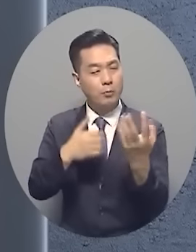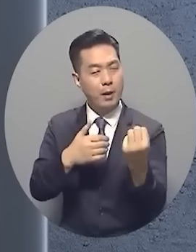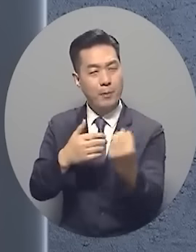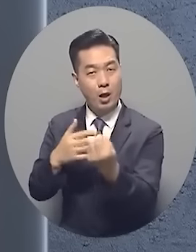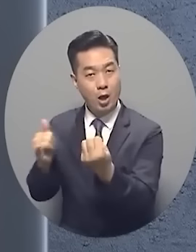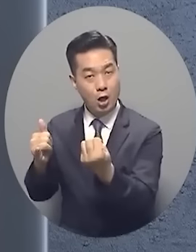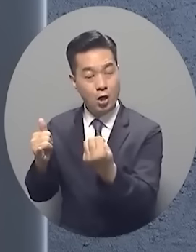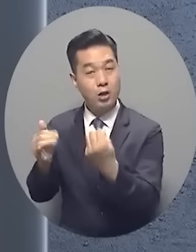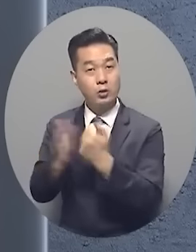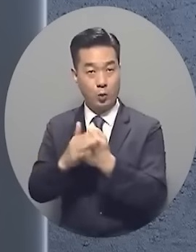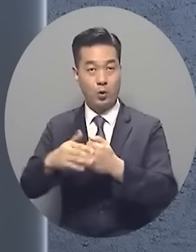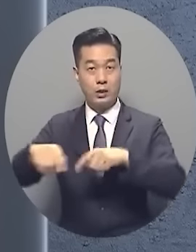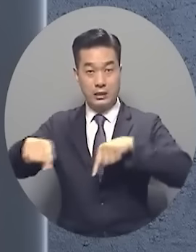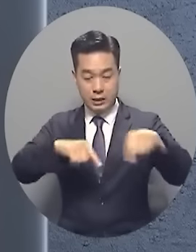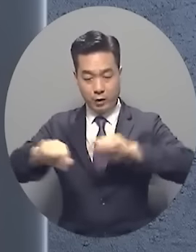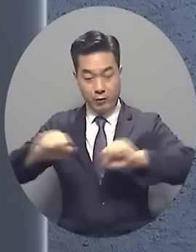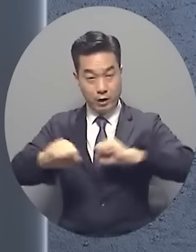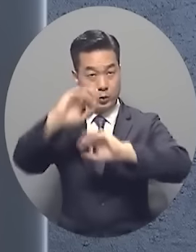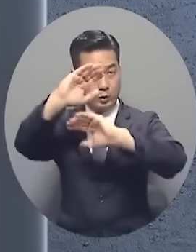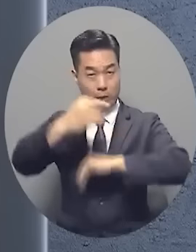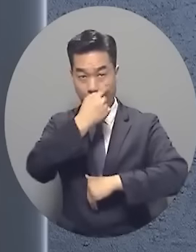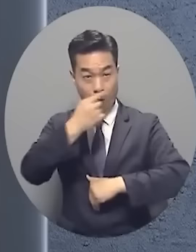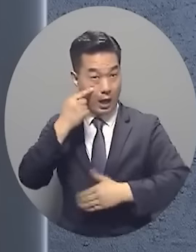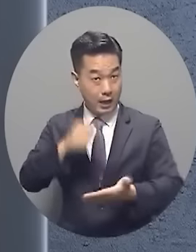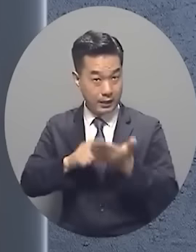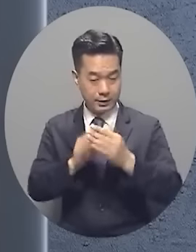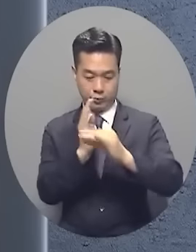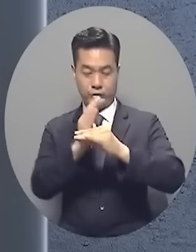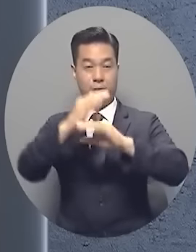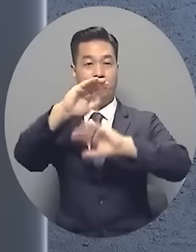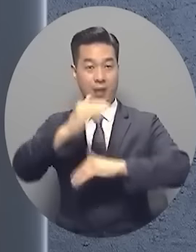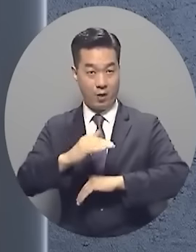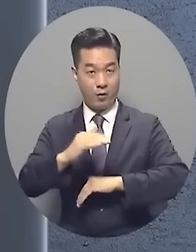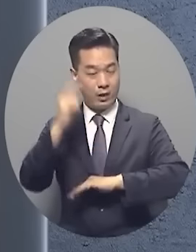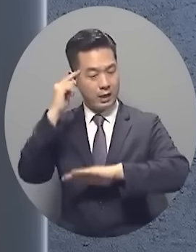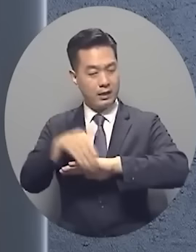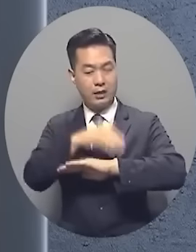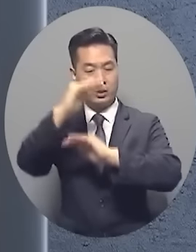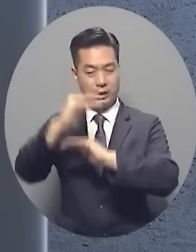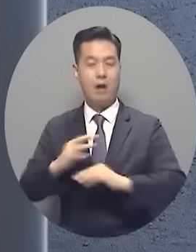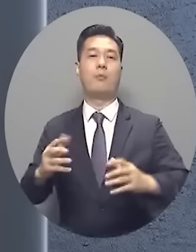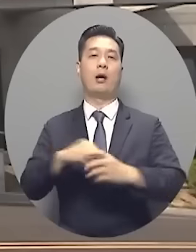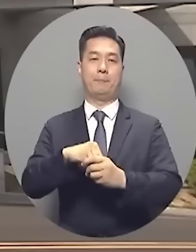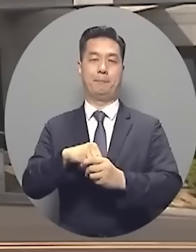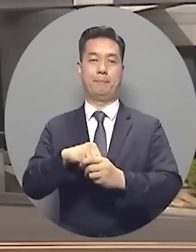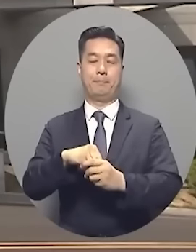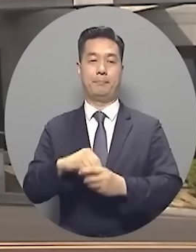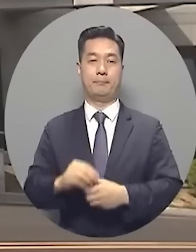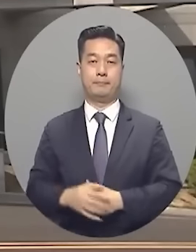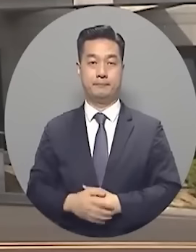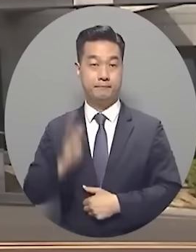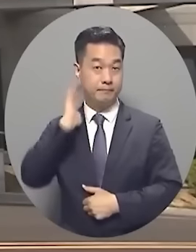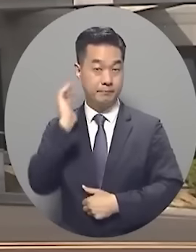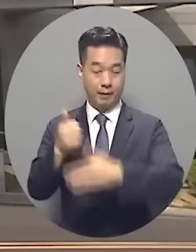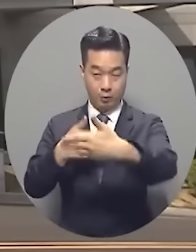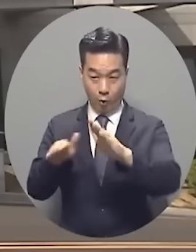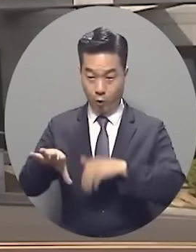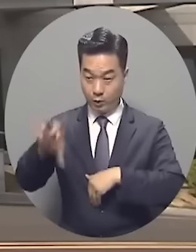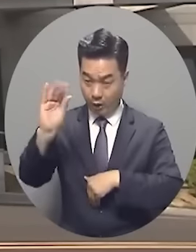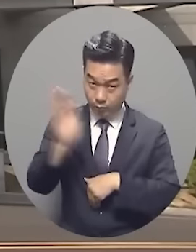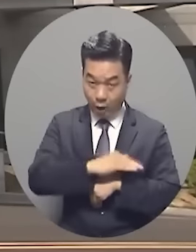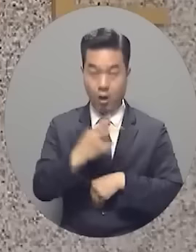현황과 지휘활동 여부를 확인하겠다는 수사 중점사항, 예정사항 등이 담겨 있었습니다. 대통령실이 초기